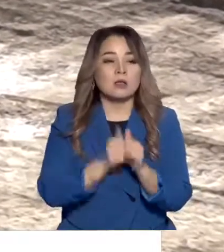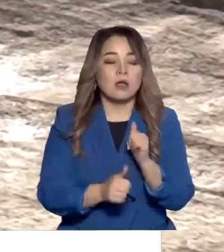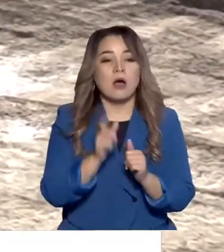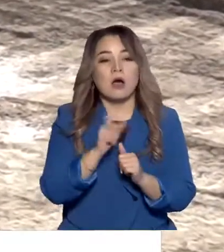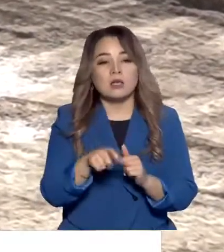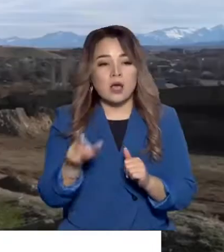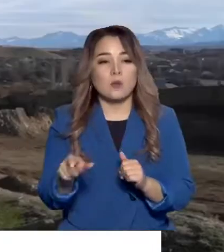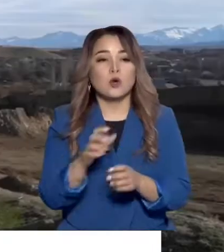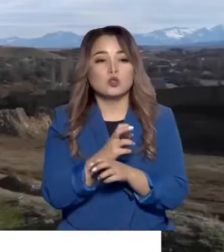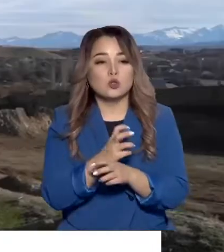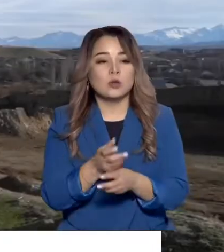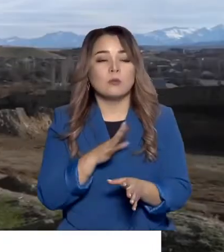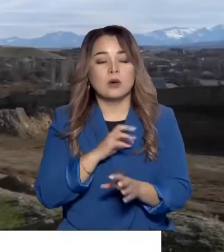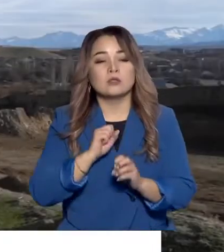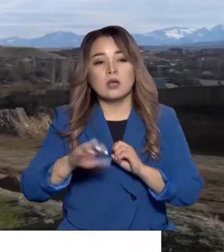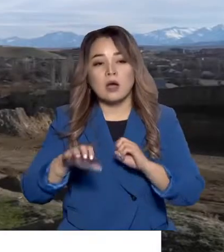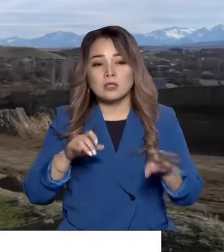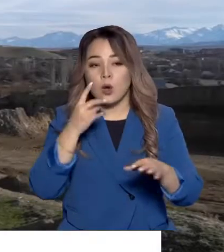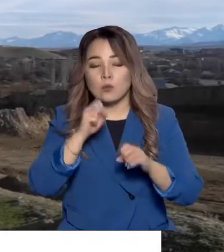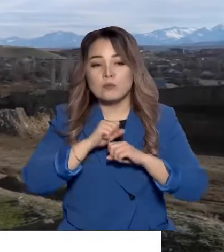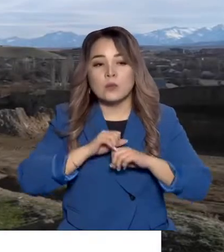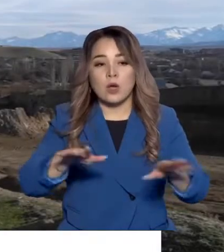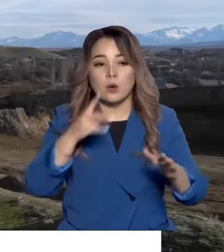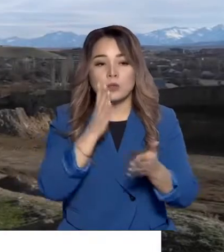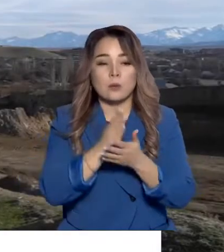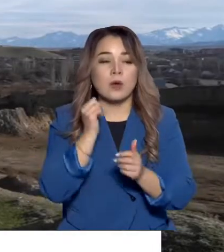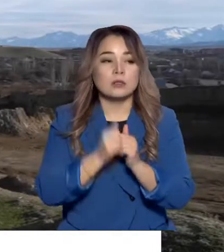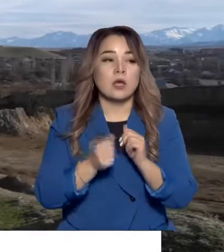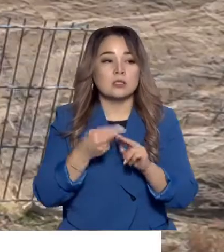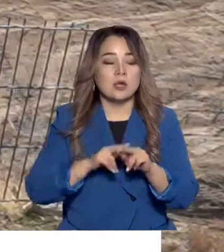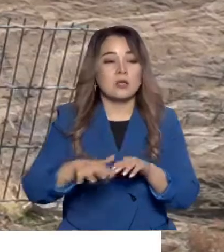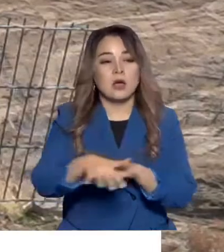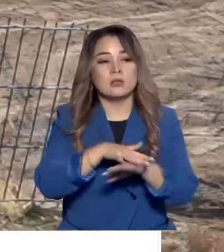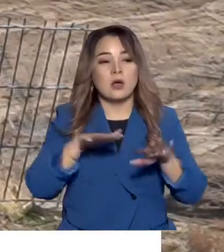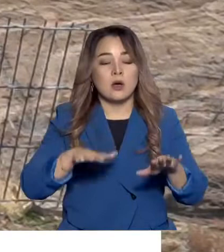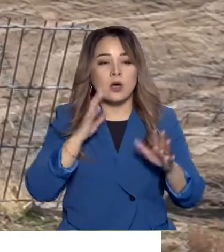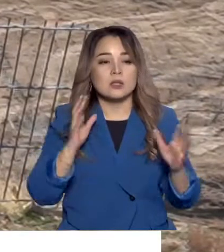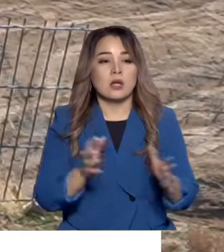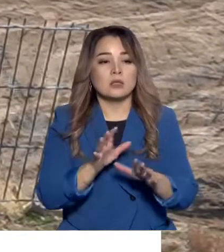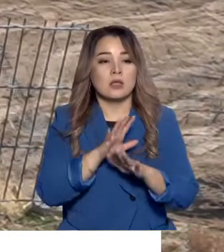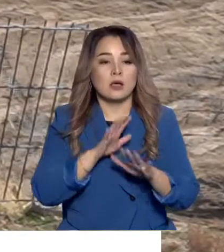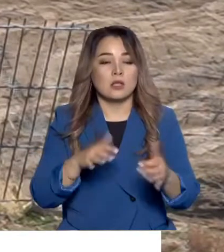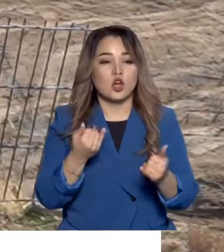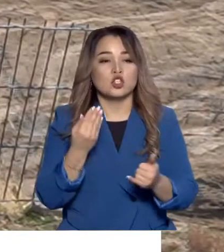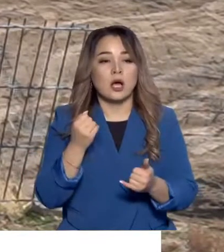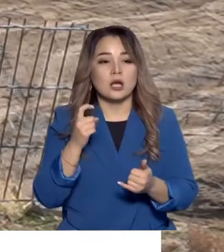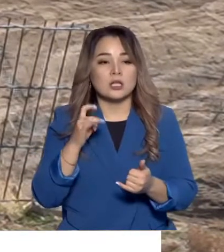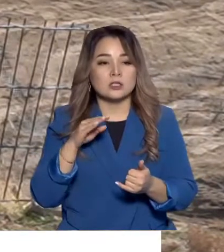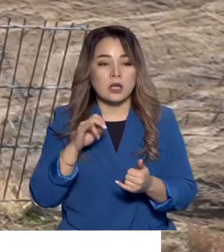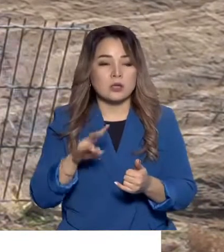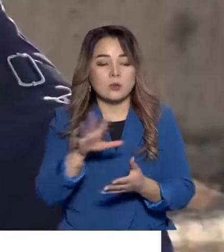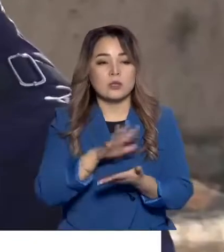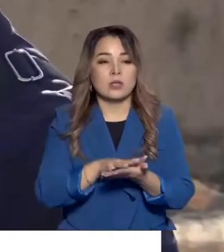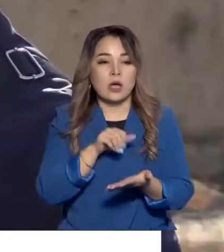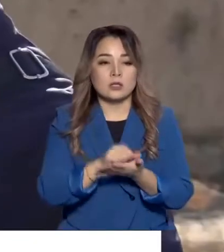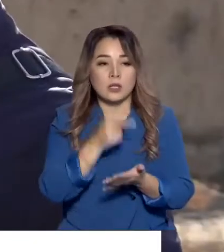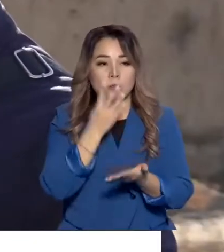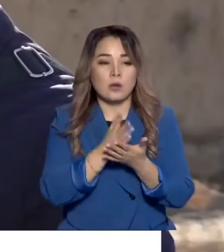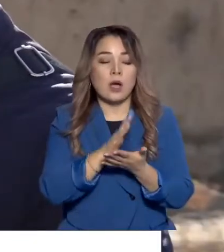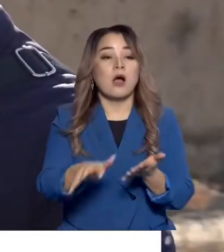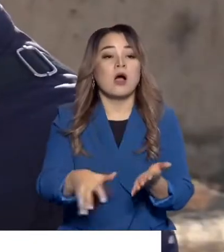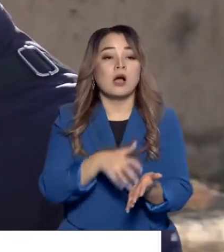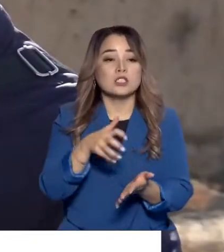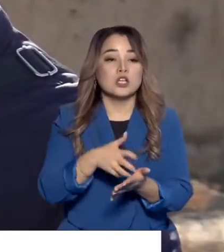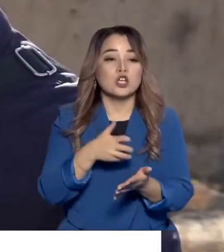birge şaşılıp jatır. Badam özeninin boyuna konstangan köne şahardın citadeli sakталганымен şahristanın orны тып-типыл. Казылган жердин